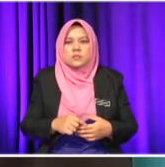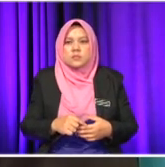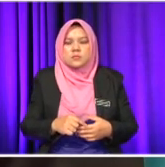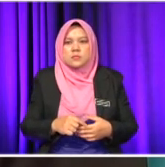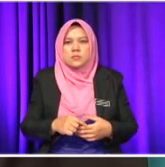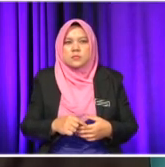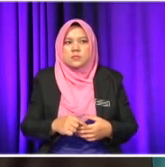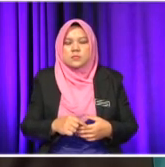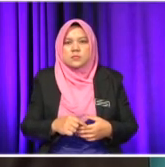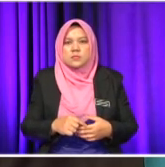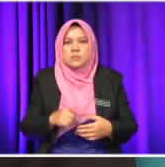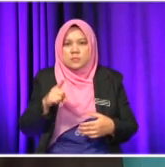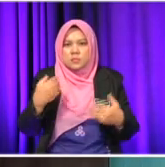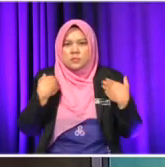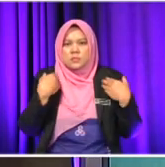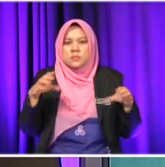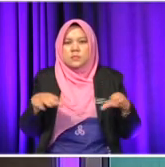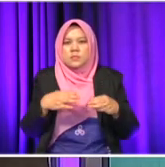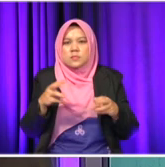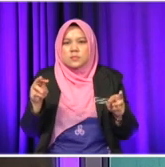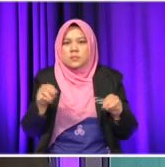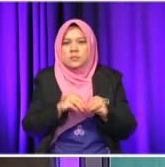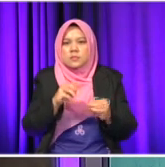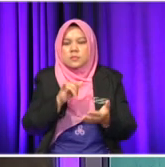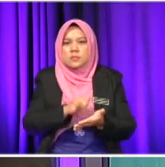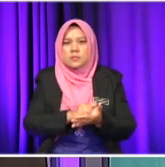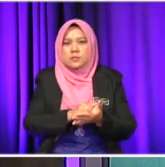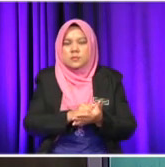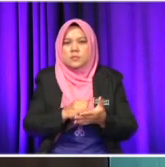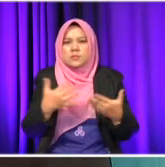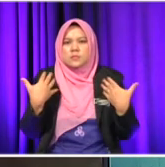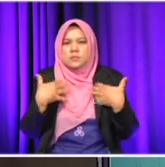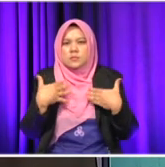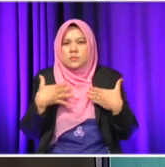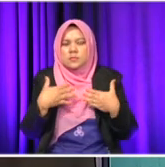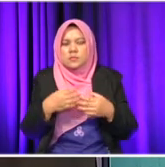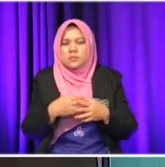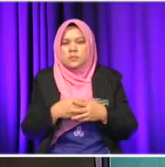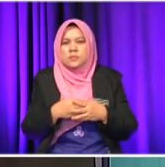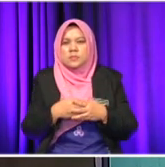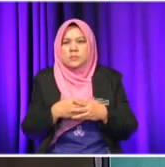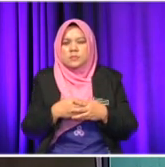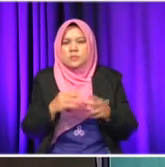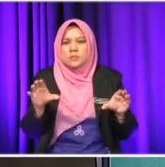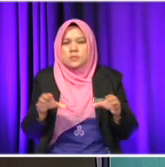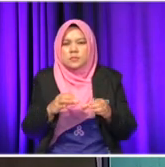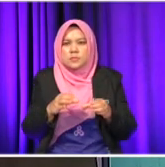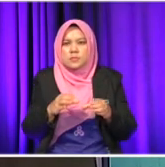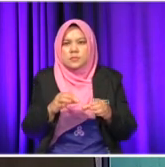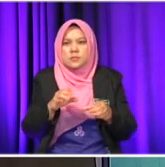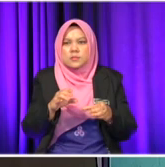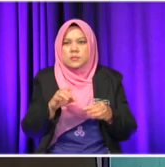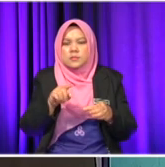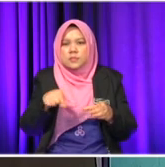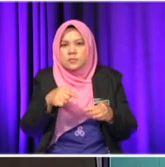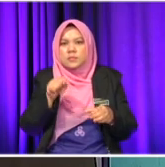oke Ada yang bawa macam tuh Oke kita kuatiri kita kuatiri dia buat koma itu